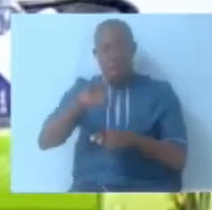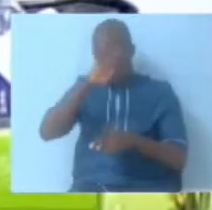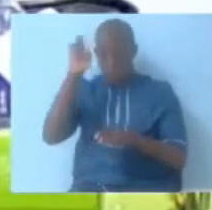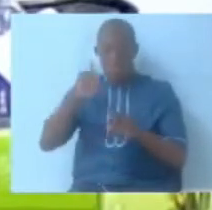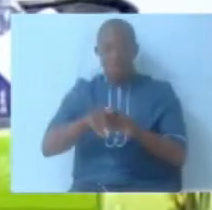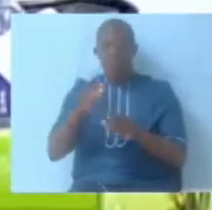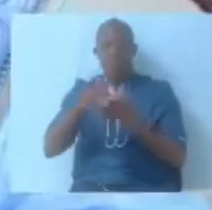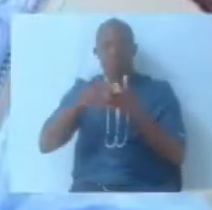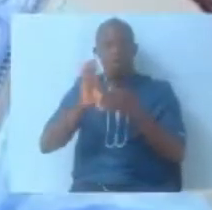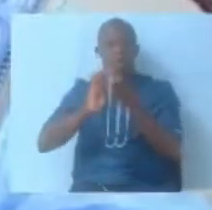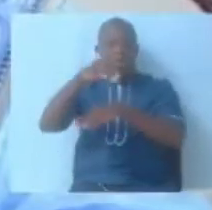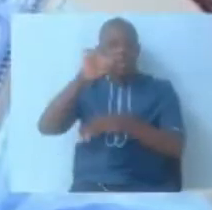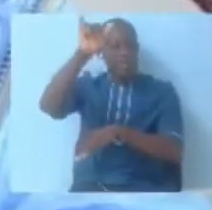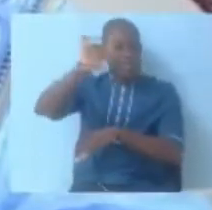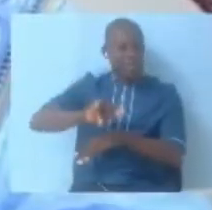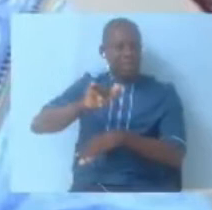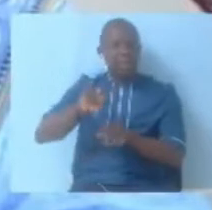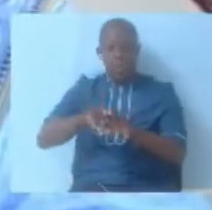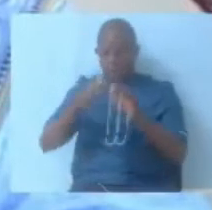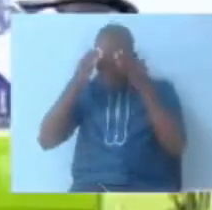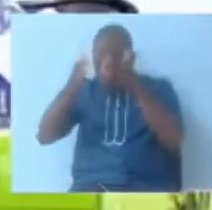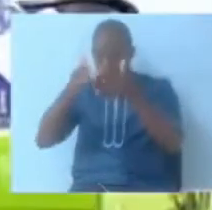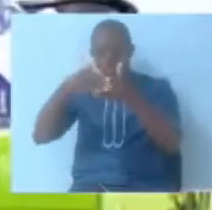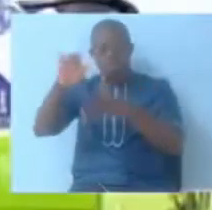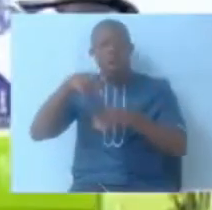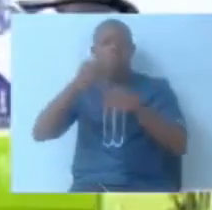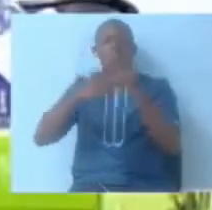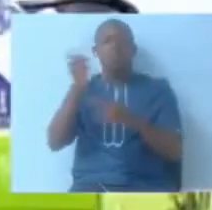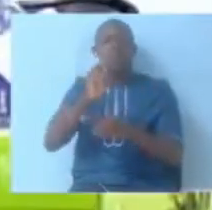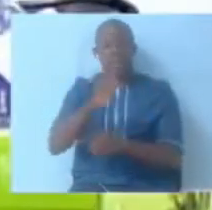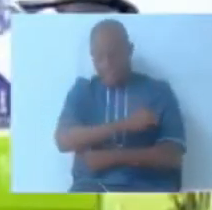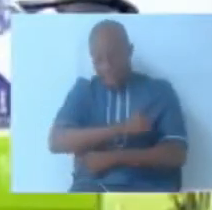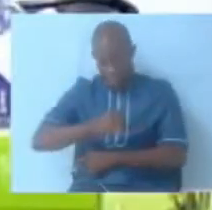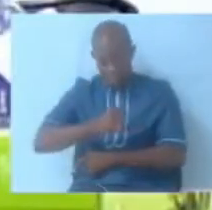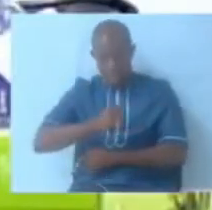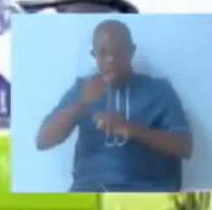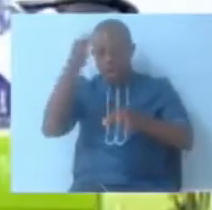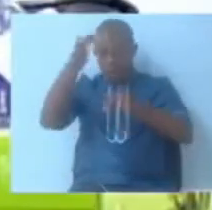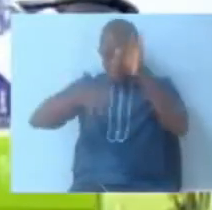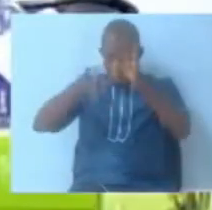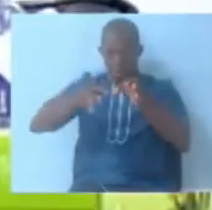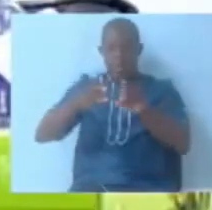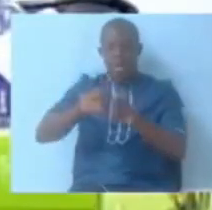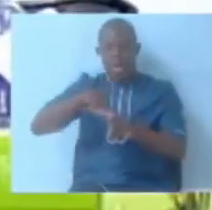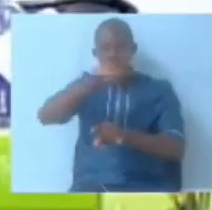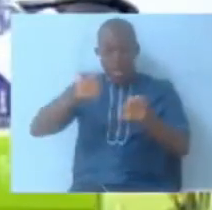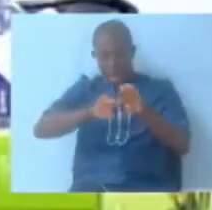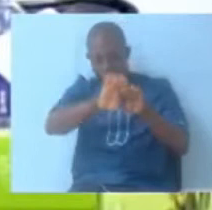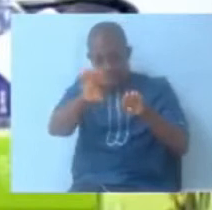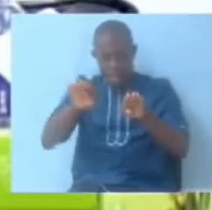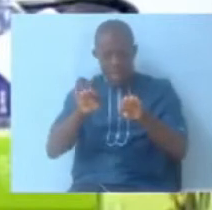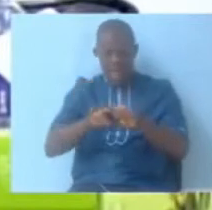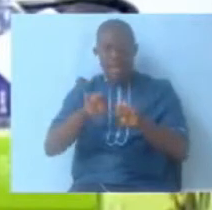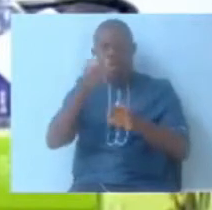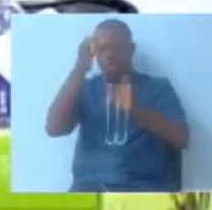concentrated on criminal and civil matters, more especially land. Ujamaka tilimbanko fanko Kenya lela aning e